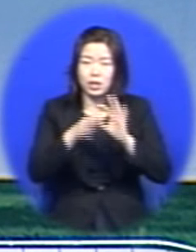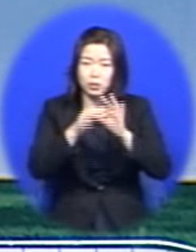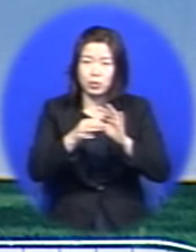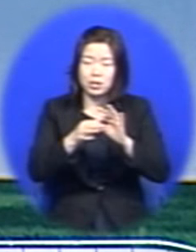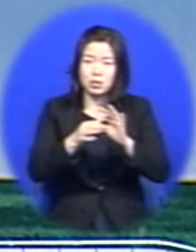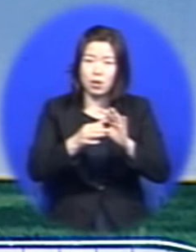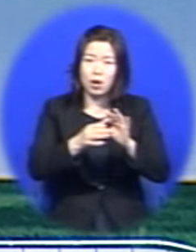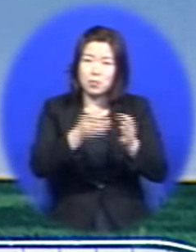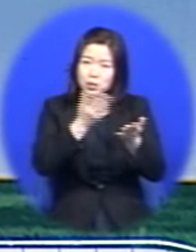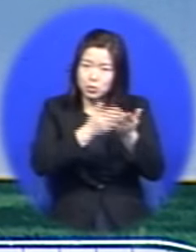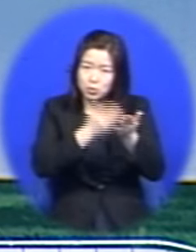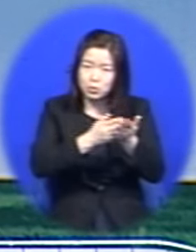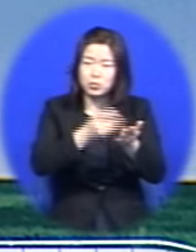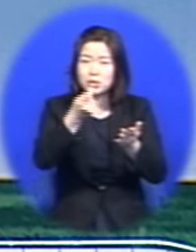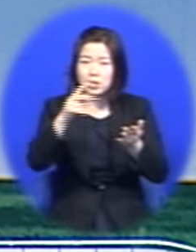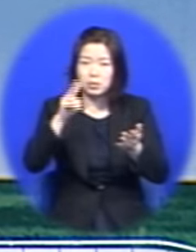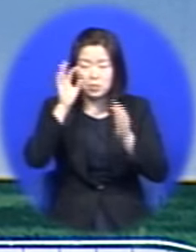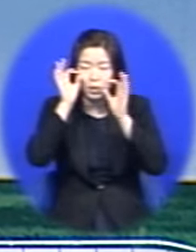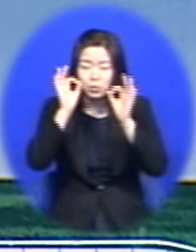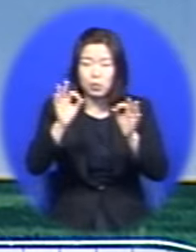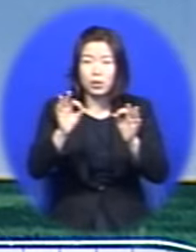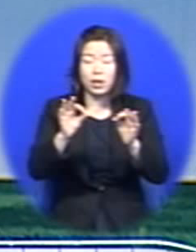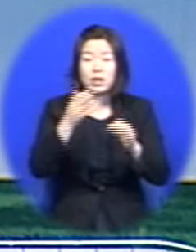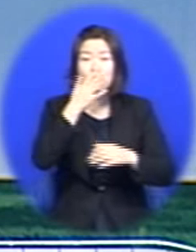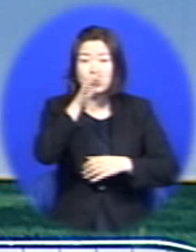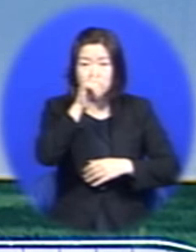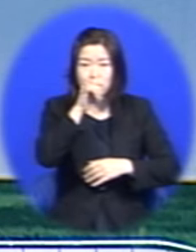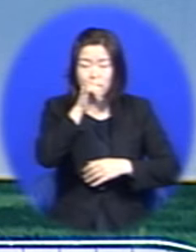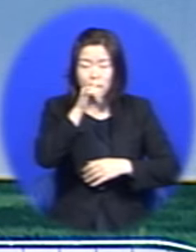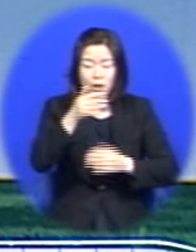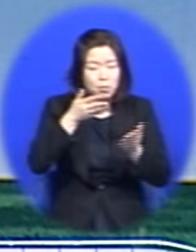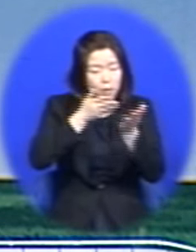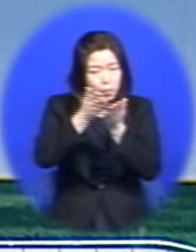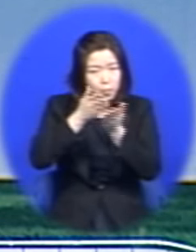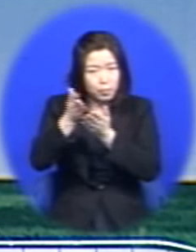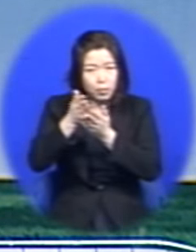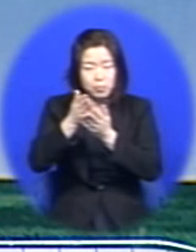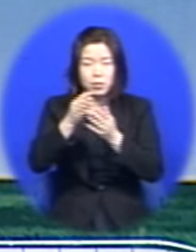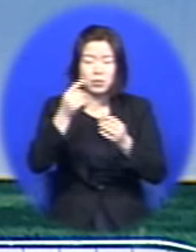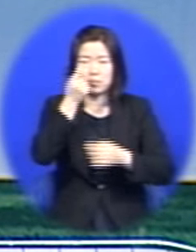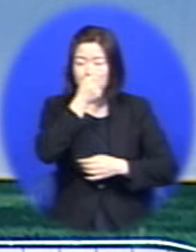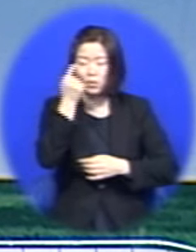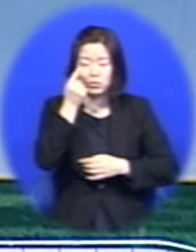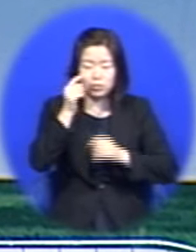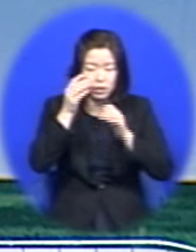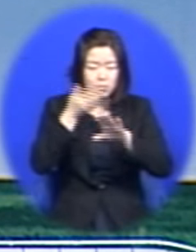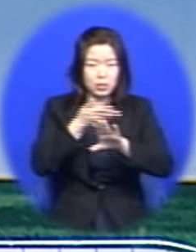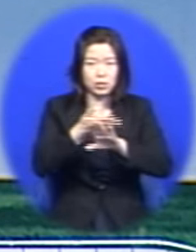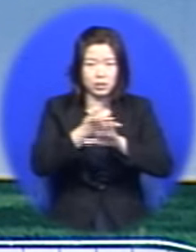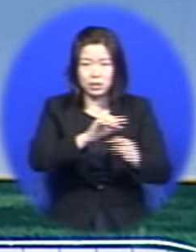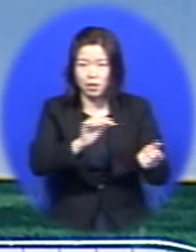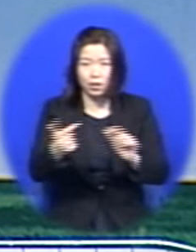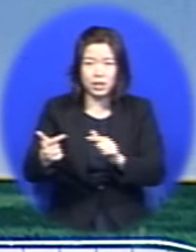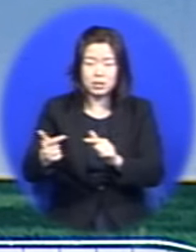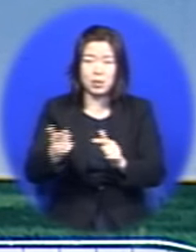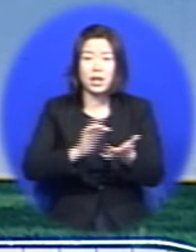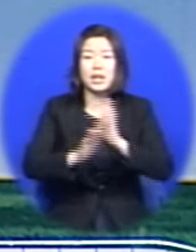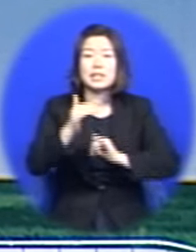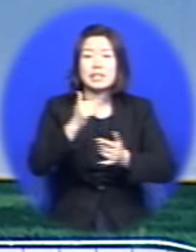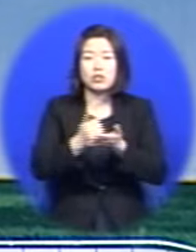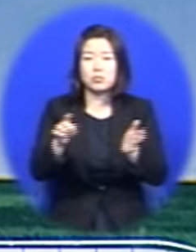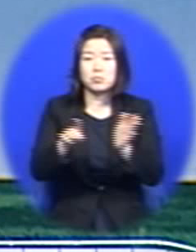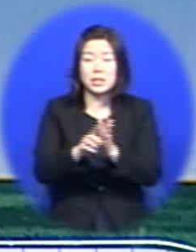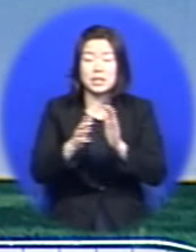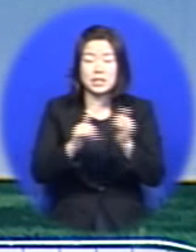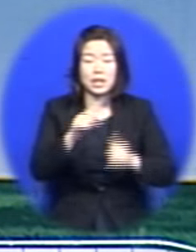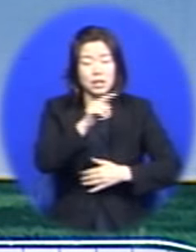보는데, 보는 관점이 뭐 다양하지만 우리 예수 믿는 사람은 이 말씀에